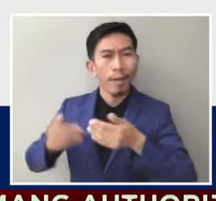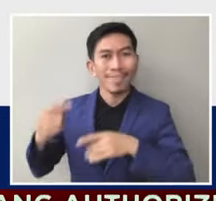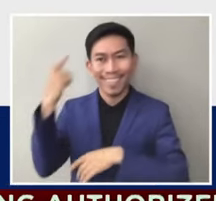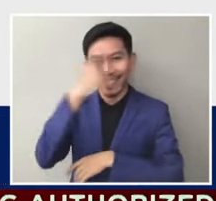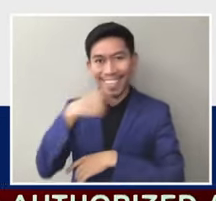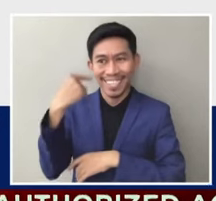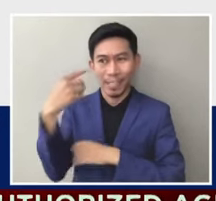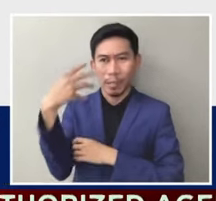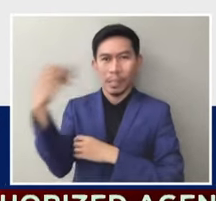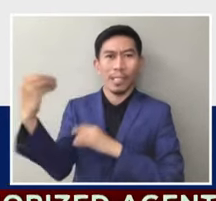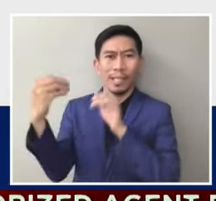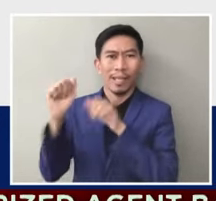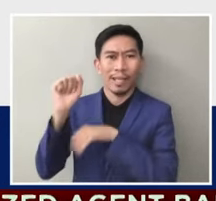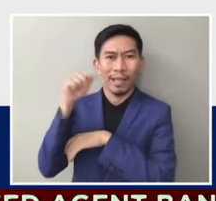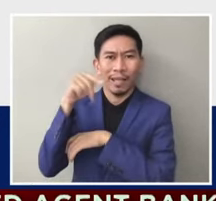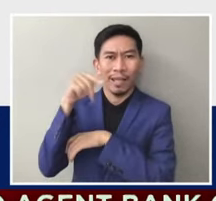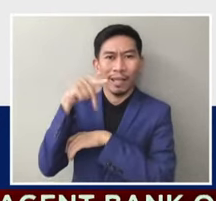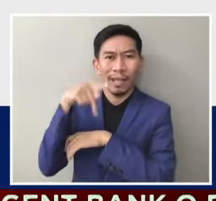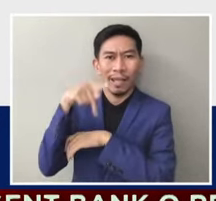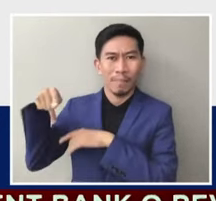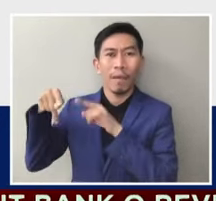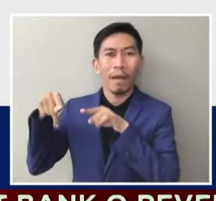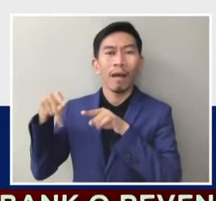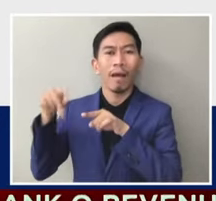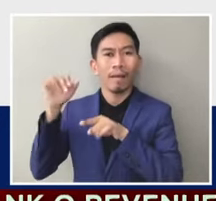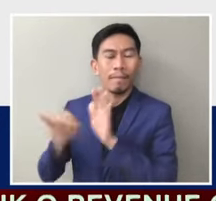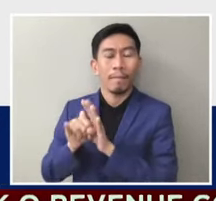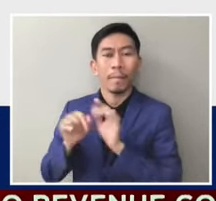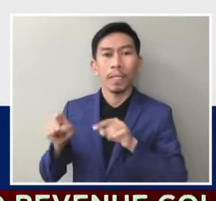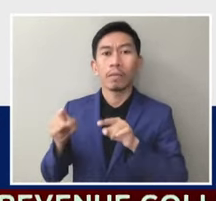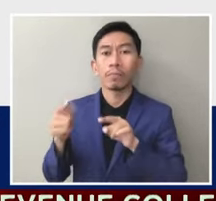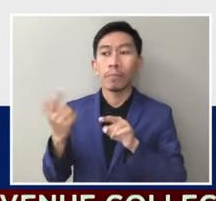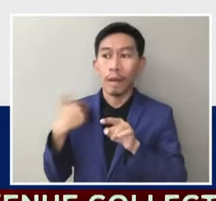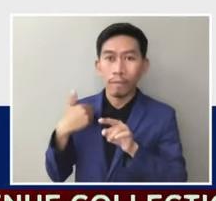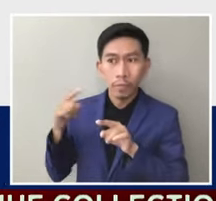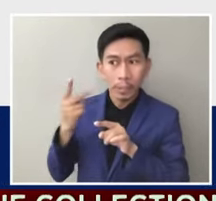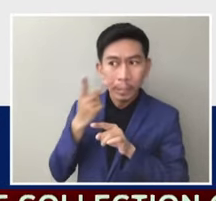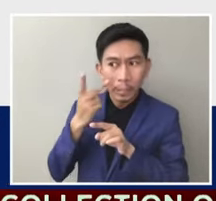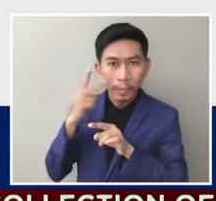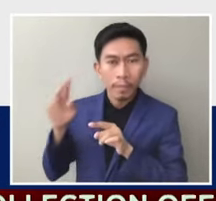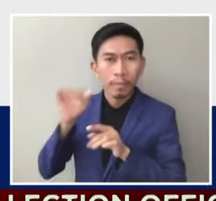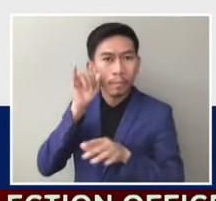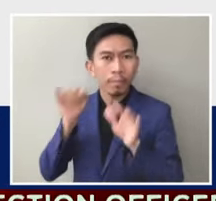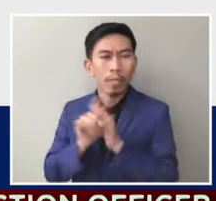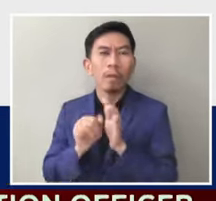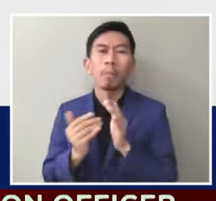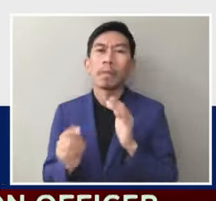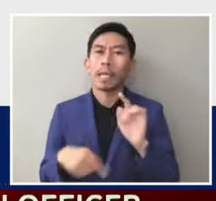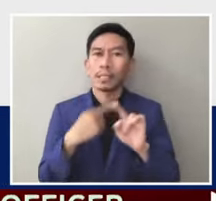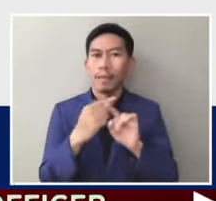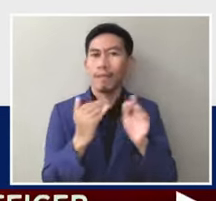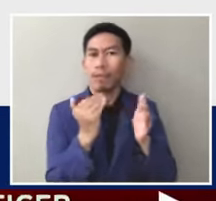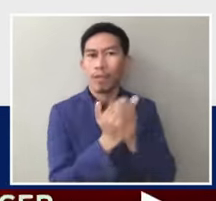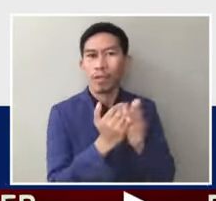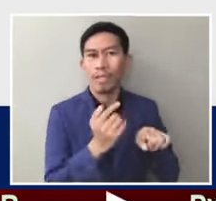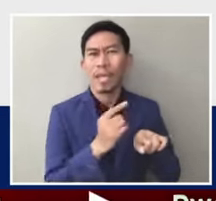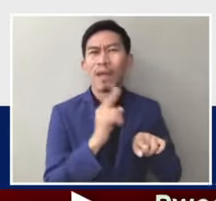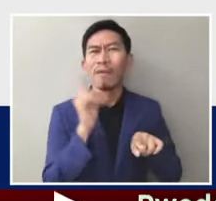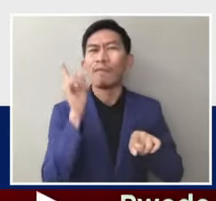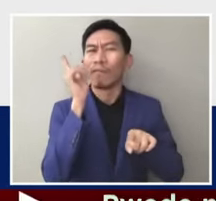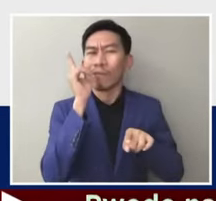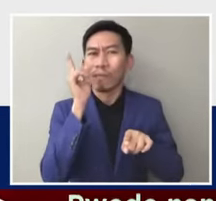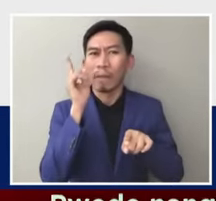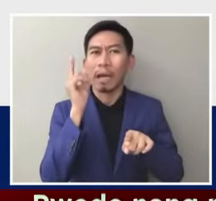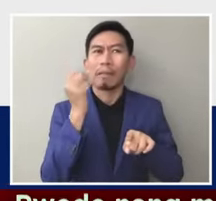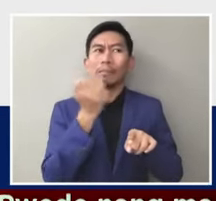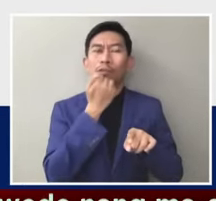system. Bukod sa pagkakakilala ng suspect, maaaring maiwasan din ayon sa ahensya ang mga kaso ng mistaken identity. Pero